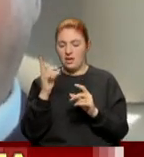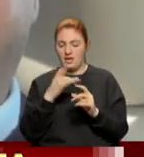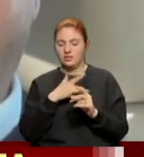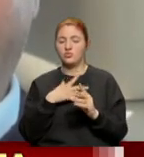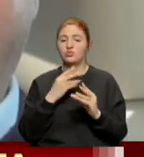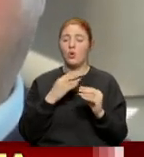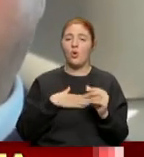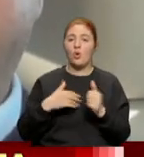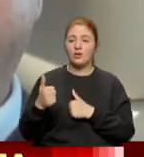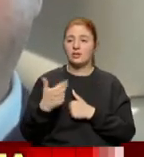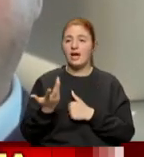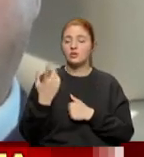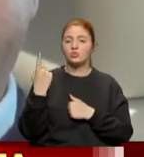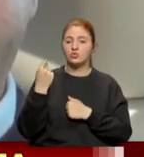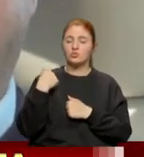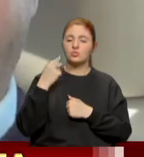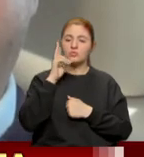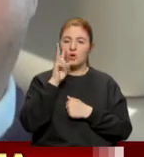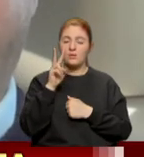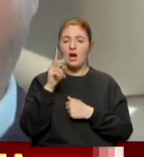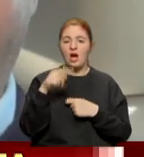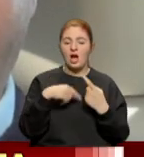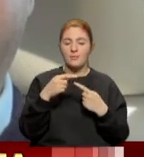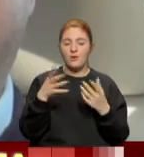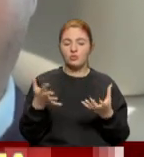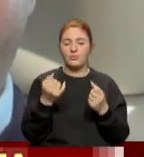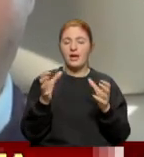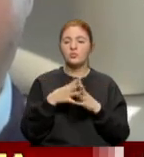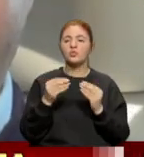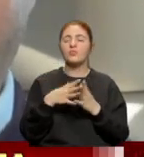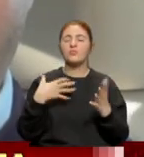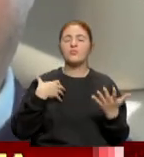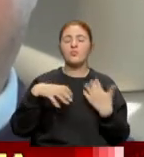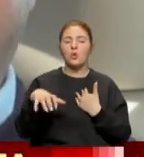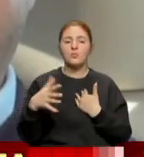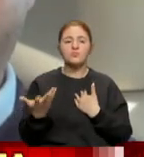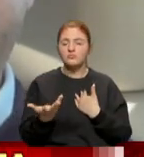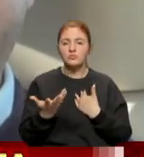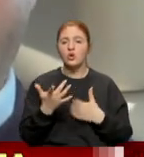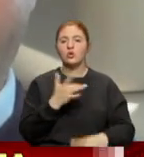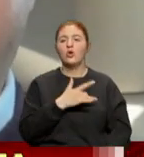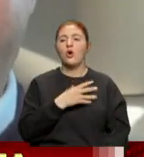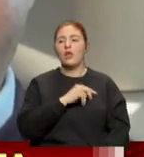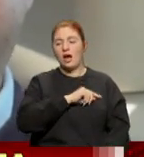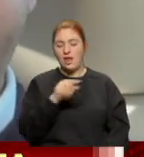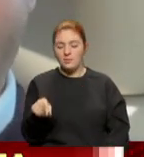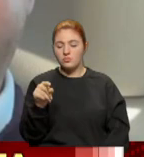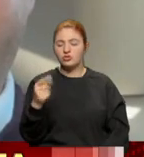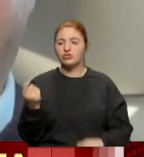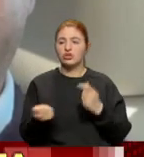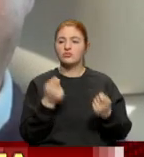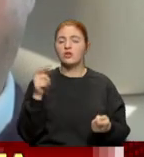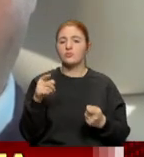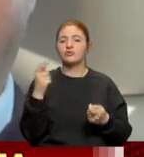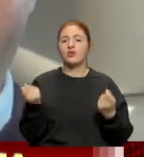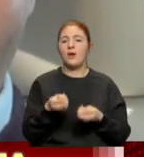ön planda. Yani dün gördüğümüz arama kurtarma ekiplerinin önemli bir kısmı gönüllü olarak gelip bu çalışmalara,